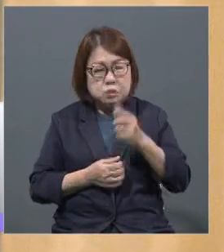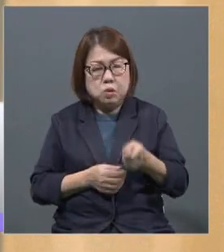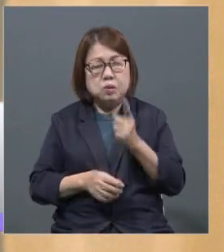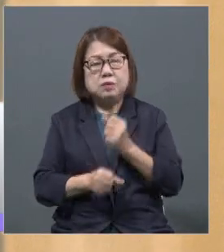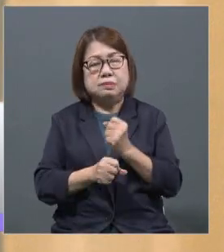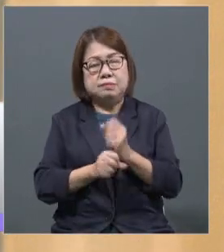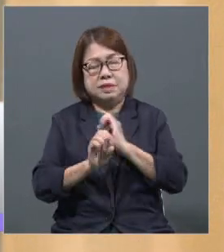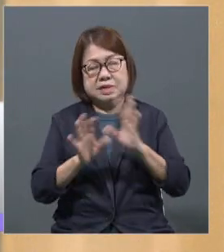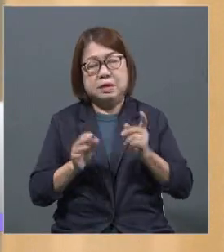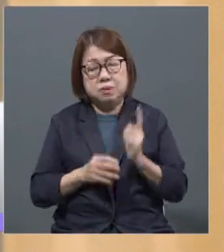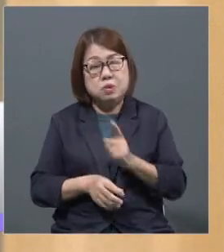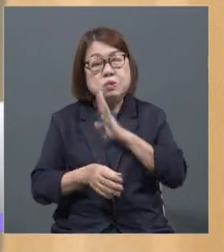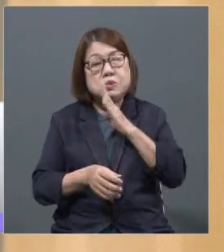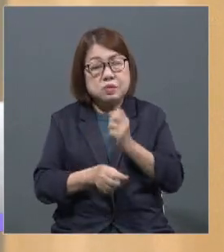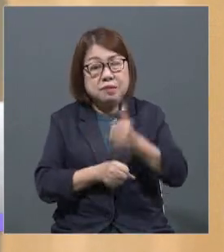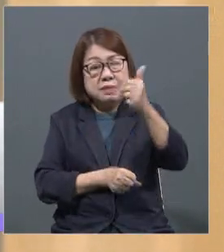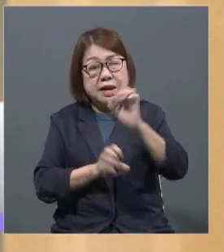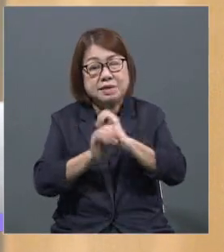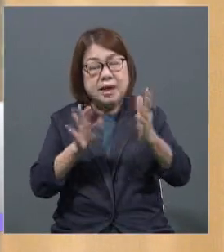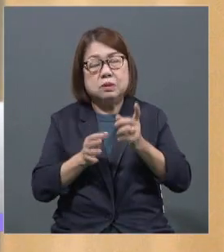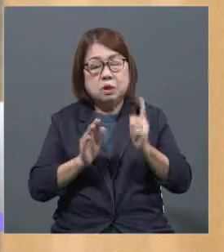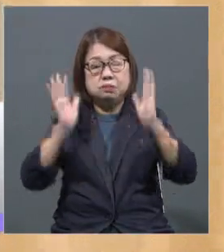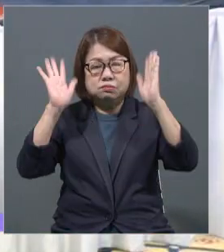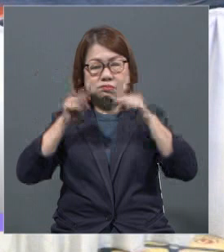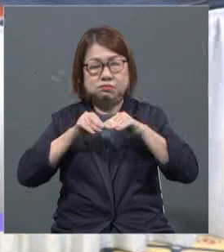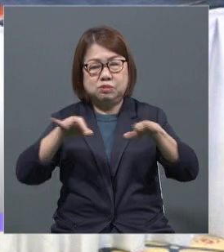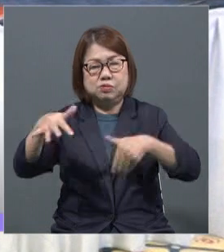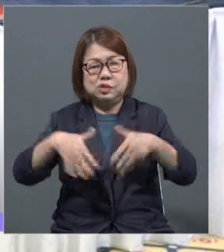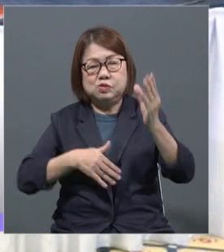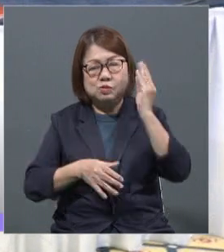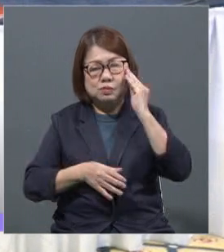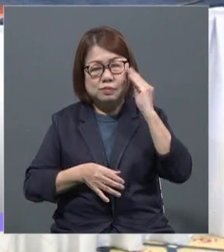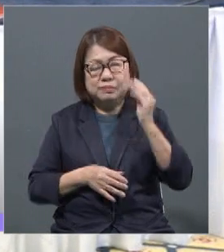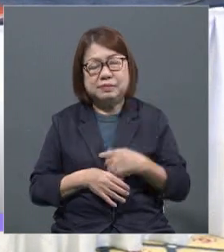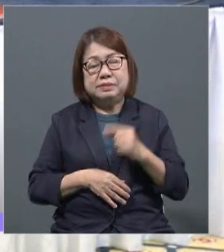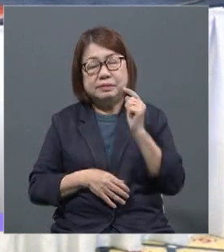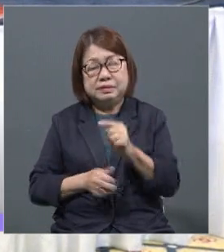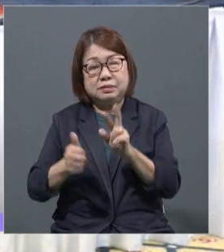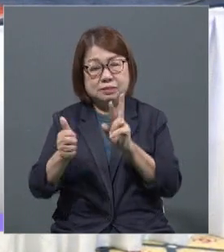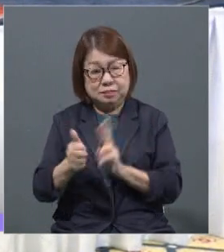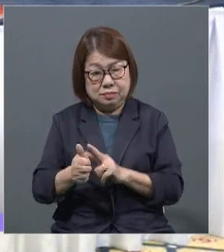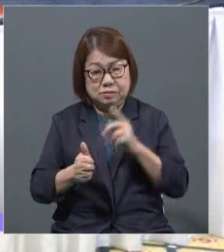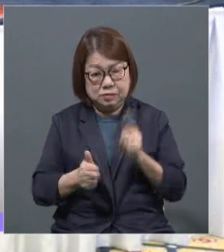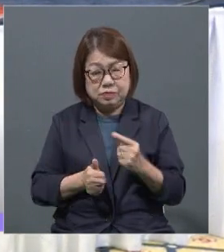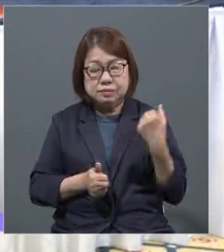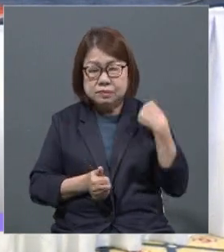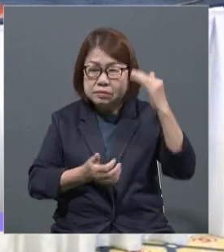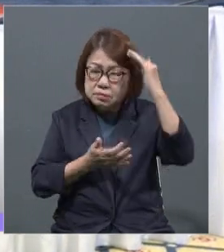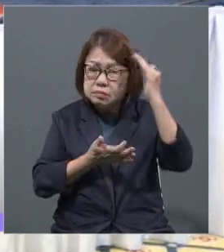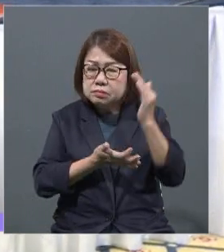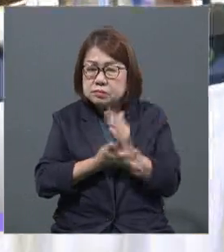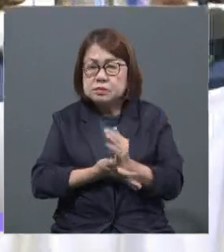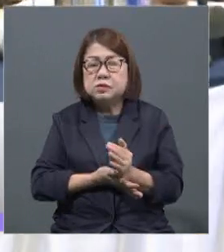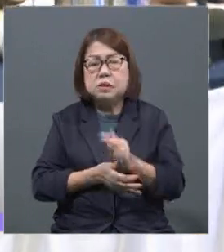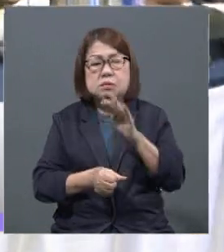ประชาสัมพันธ์ผลงานให้ประชาชนทราบสั่งการให้รองผบตรกำหนดแนวทางแก้ไขเรื่องที่จำนวนพนักงานสอบสวนไม่สอดคล้องกับ